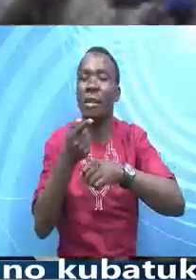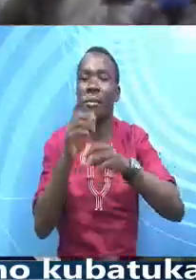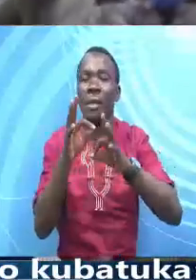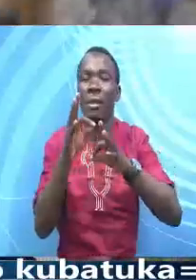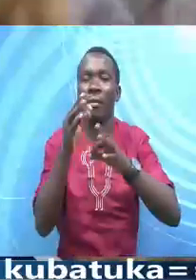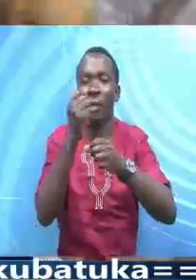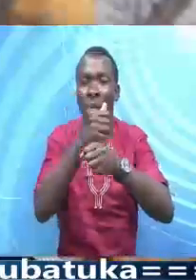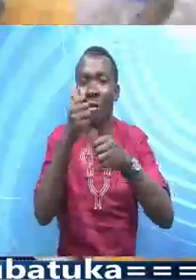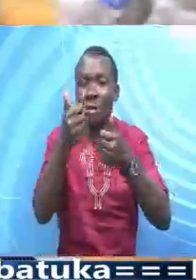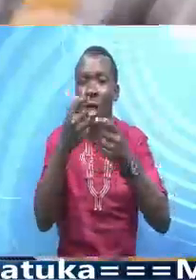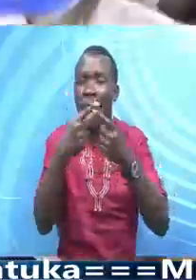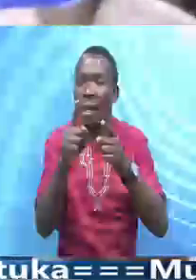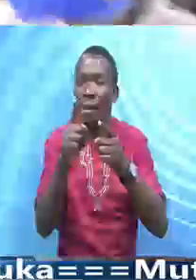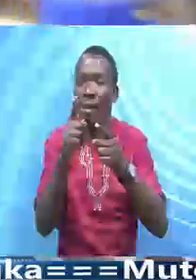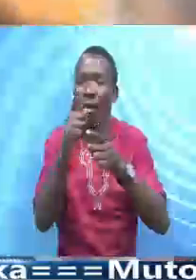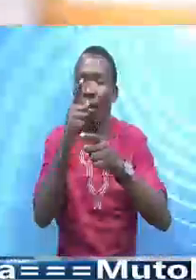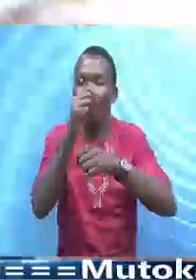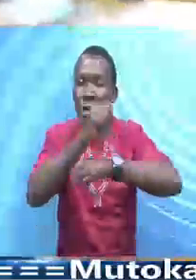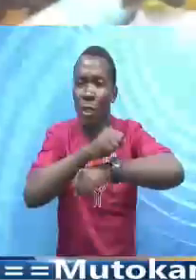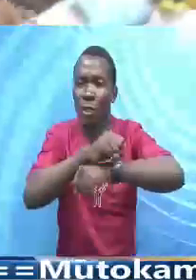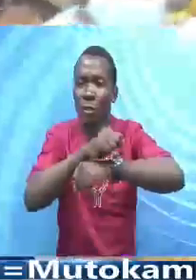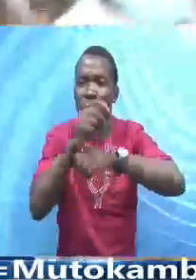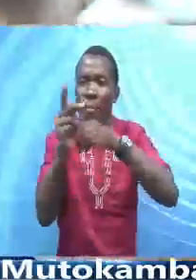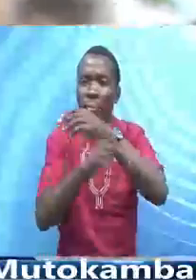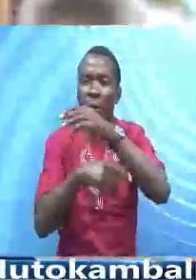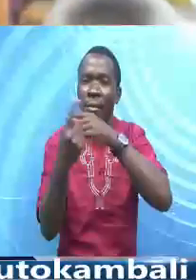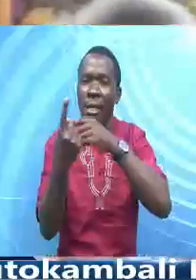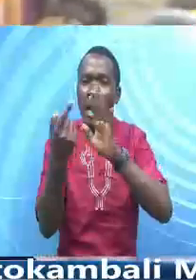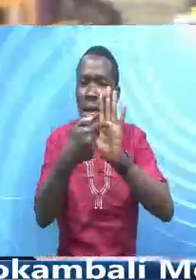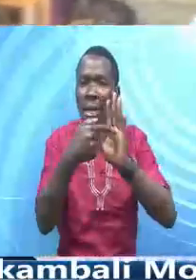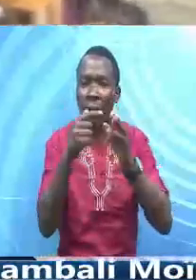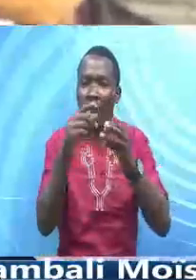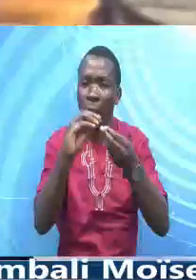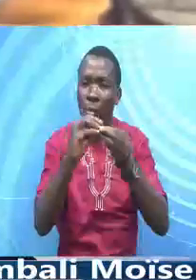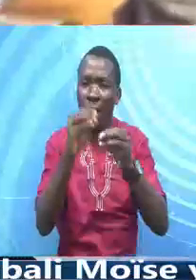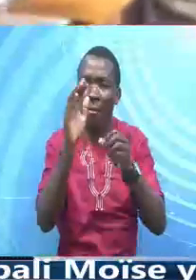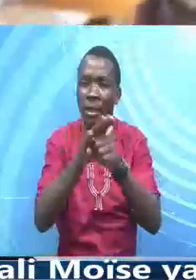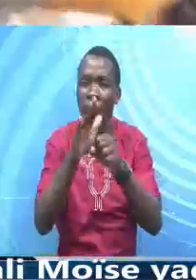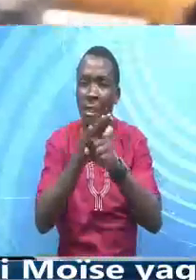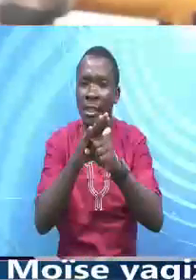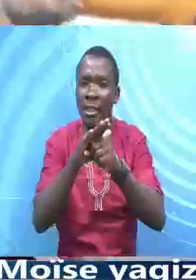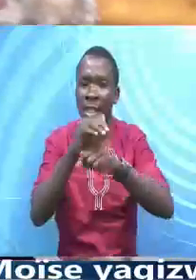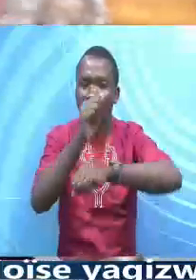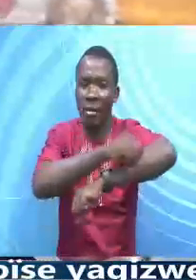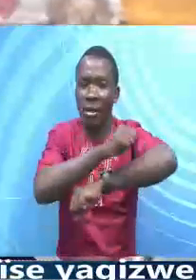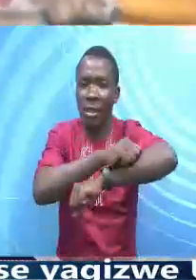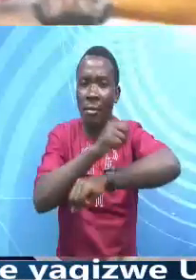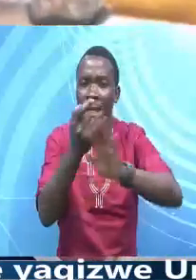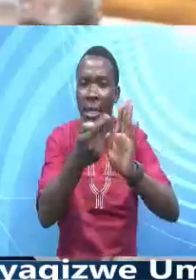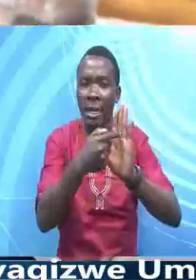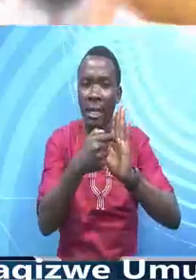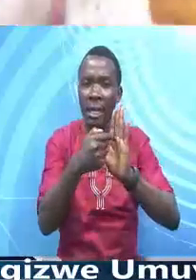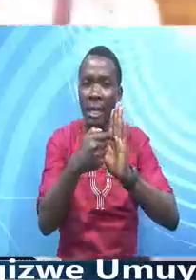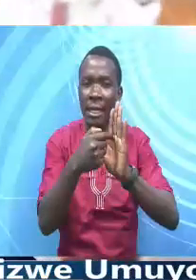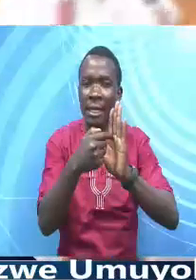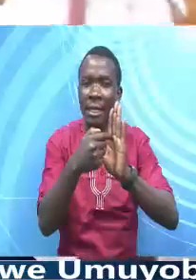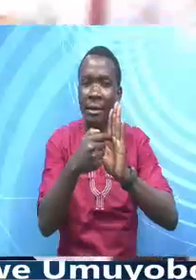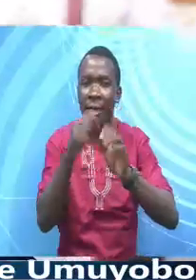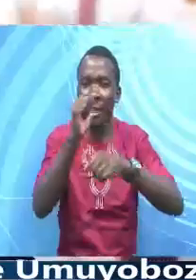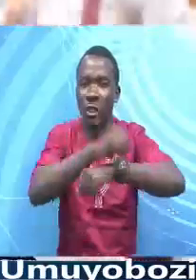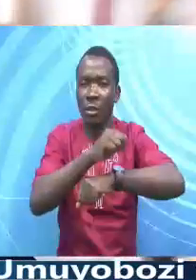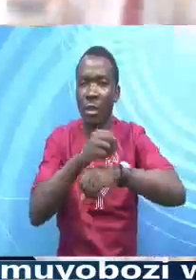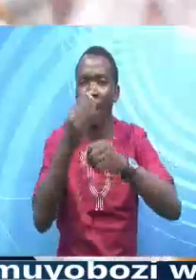hagaragara umubare munini w'abanyeshuri ibyo avuga ko ngo biterwa no kubira ishuri ari ishuri rukumbi yahawe uburenganzira bwo kwakira abana bo mu mwaka wa mbere muri